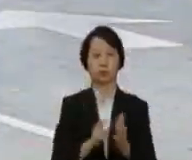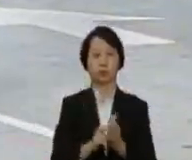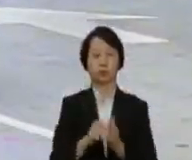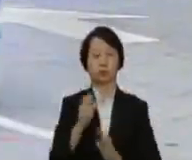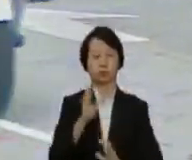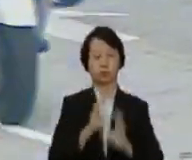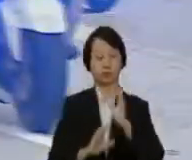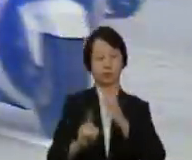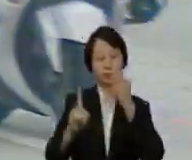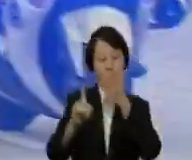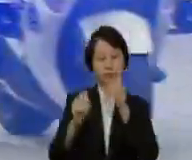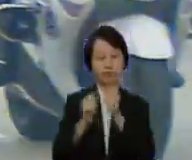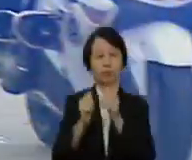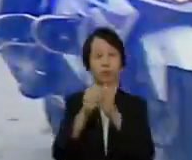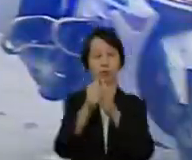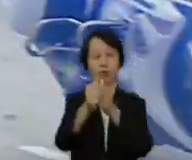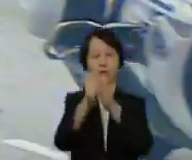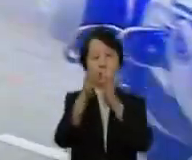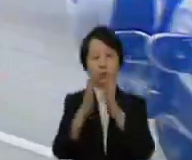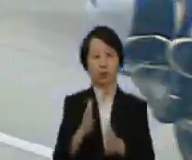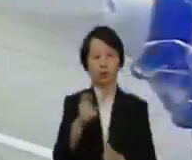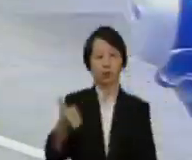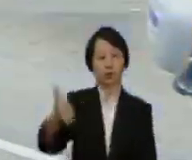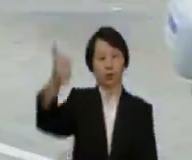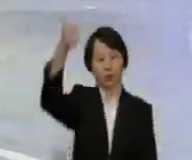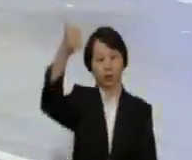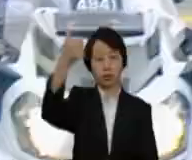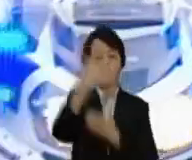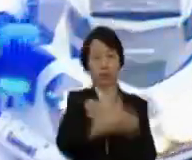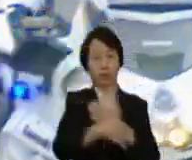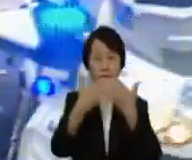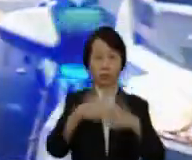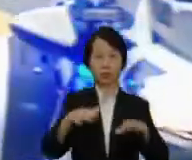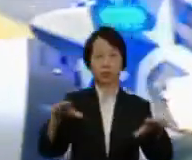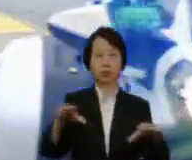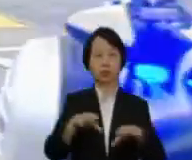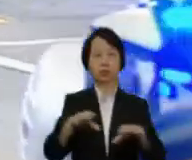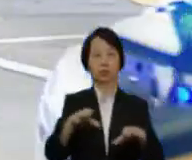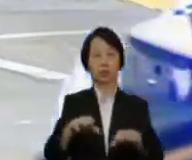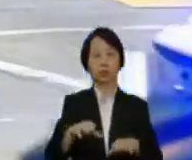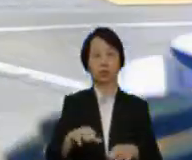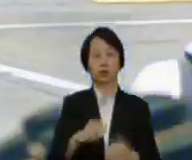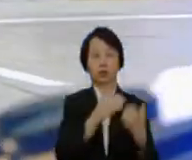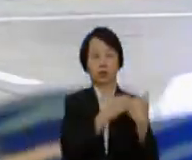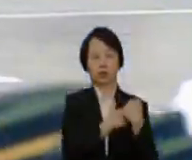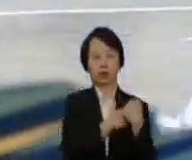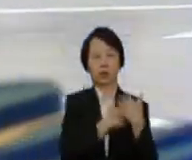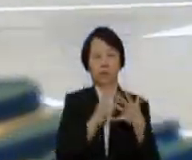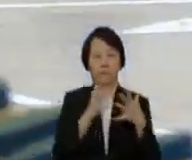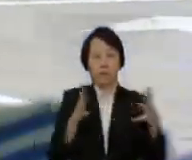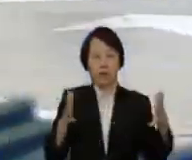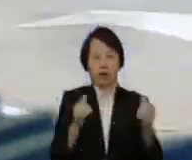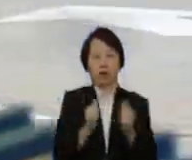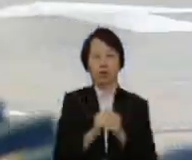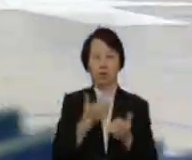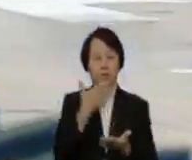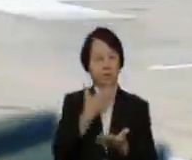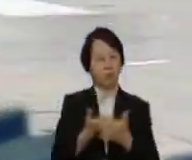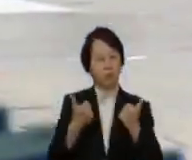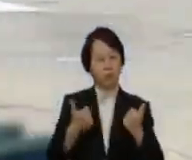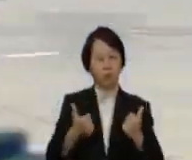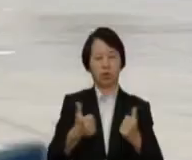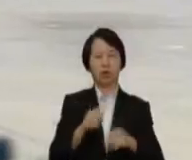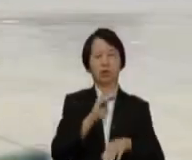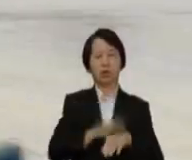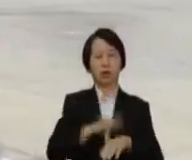apresiasi kepada pemimpin tertinggi negara yang telah pun melaksanakan tanggungjawab besar dengan cemerlang,